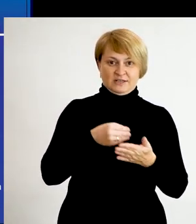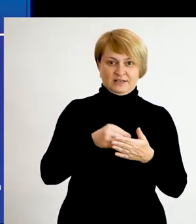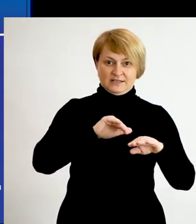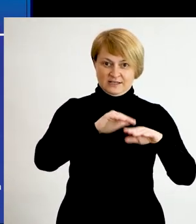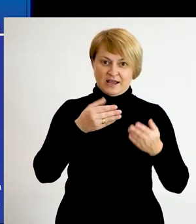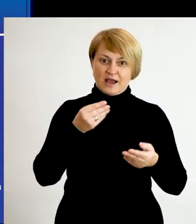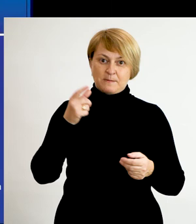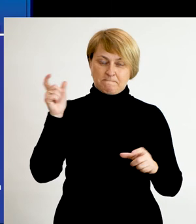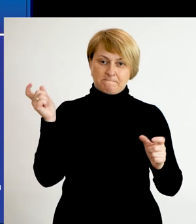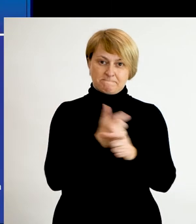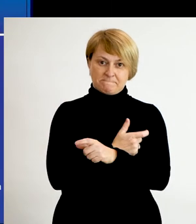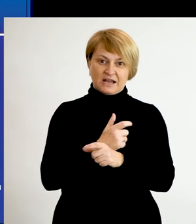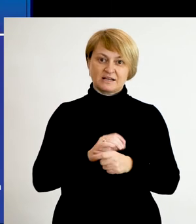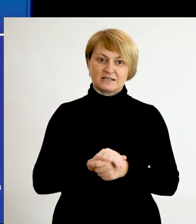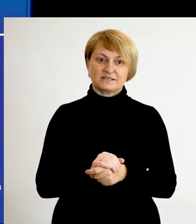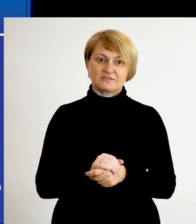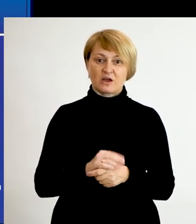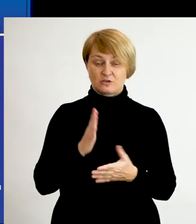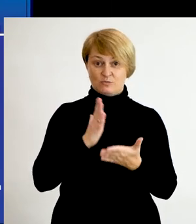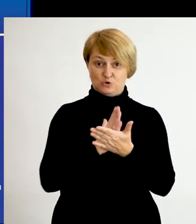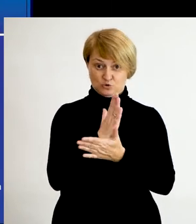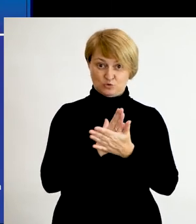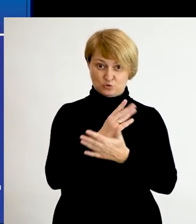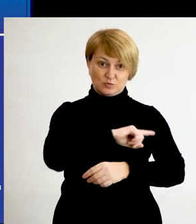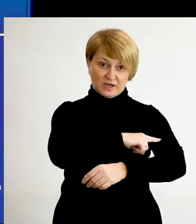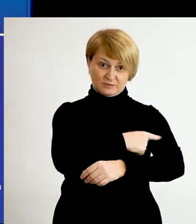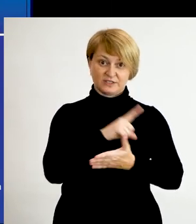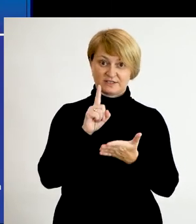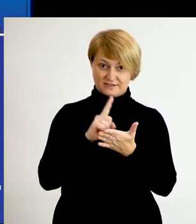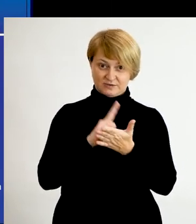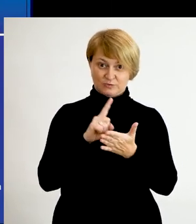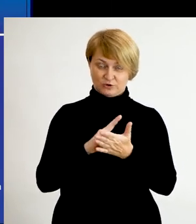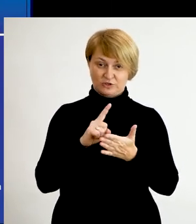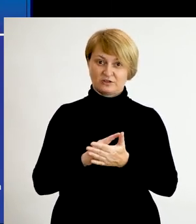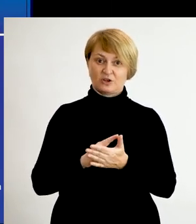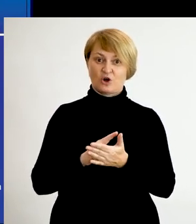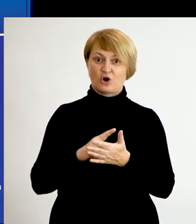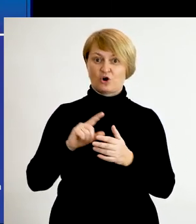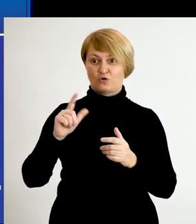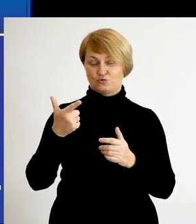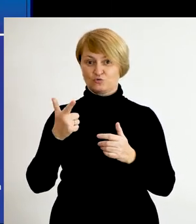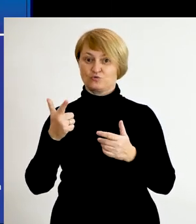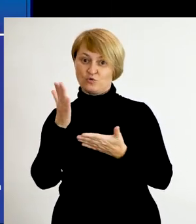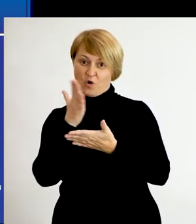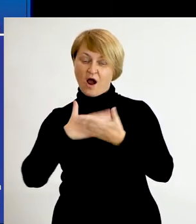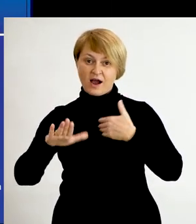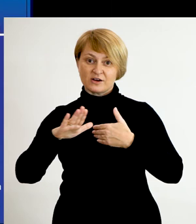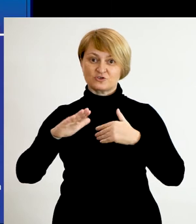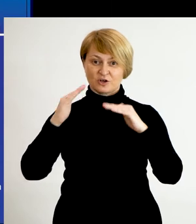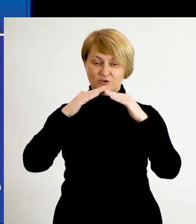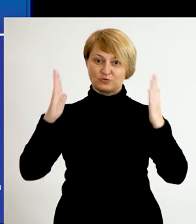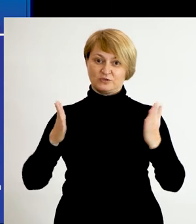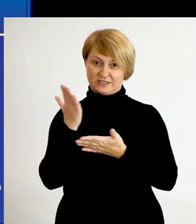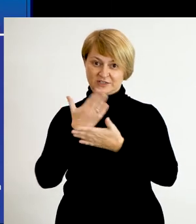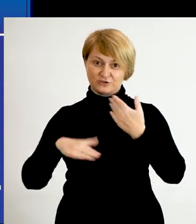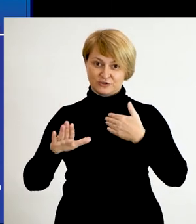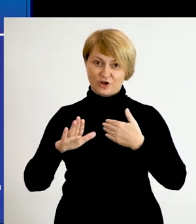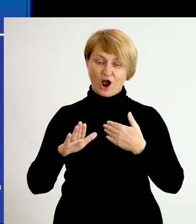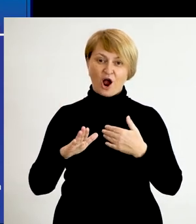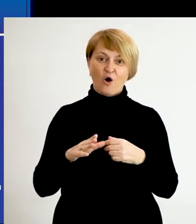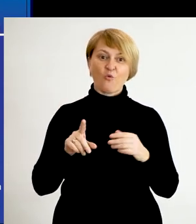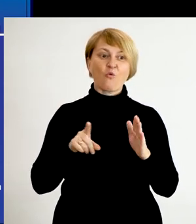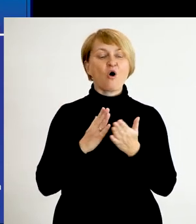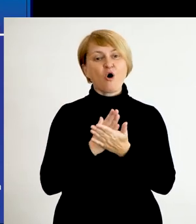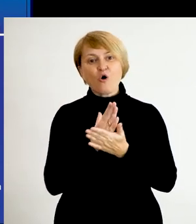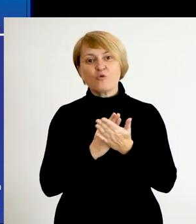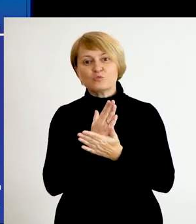Państwa. Tam się odnajdą służby administracji podatkowej, natomiast w naszym obiekcie będą te działy, które zajmują się